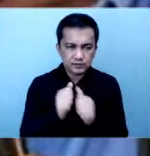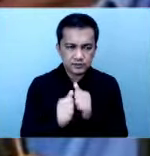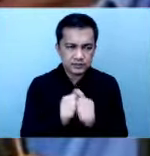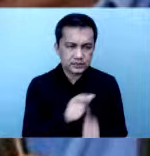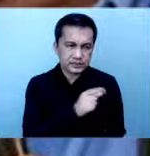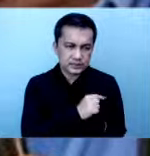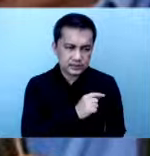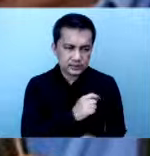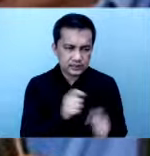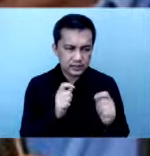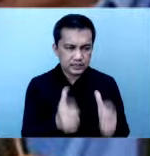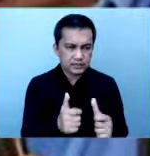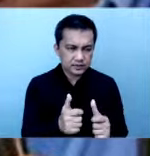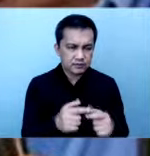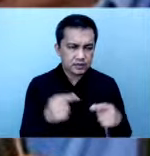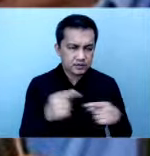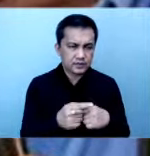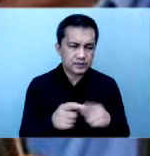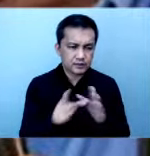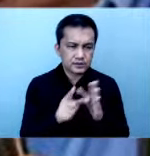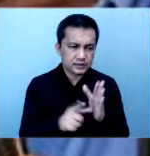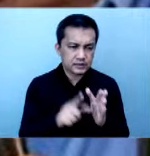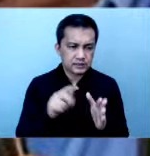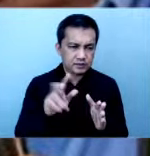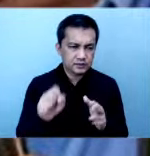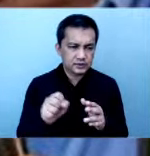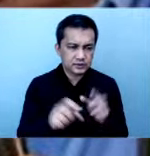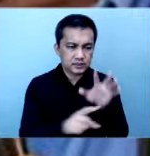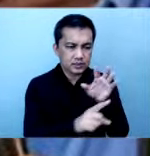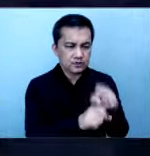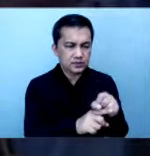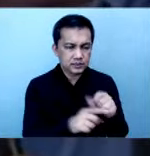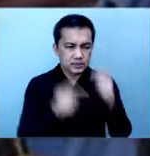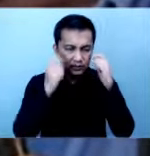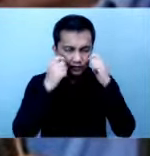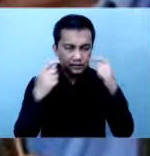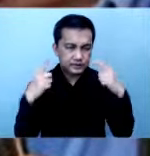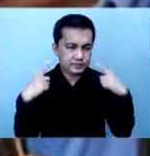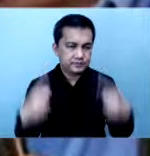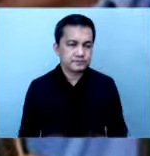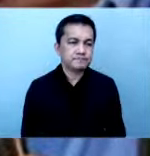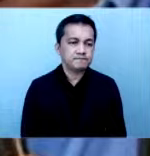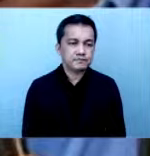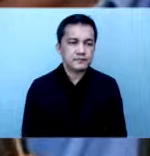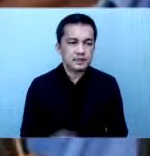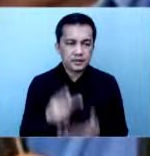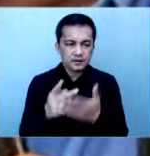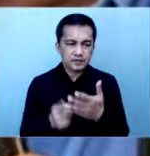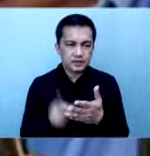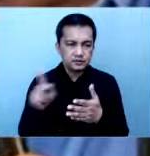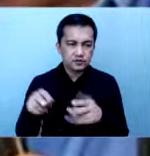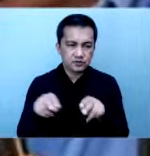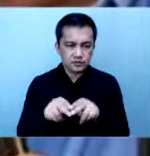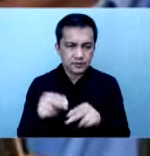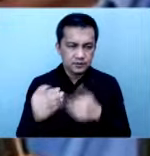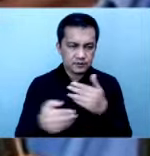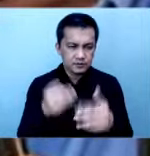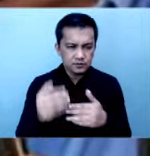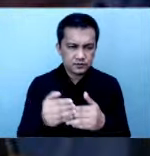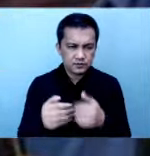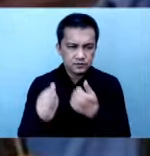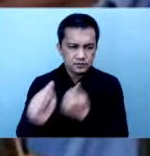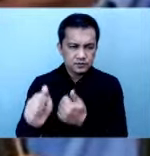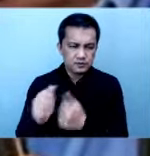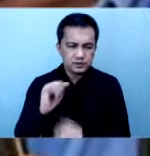o may nilabag na batas si Teves dahil lang inaresto siya sa Timor-Leste. Bahagi lang daw ito ng normal na proseso na sinusunod ng